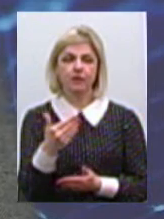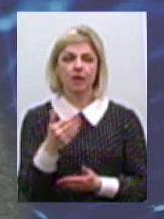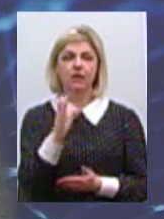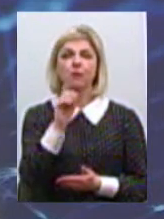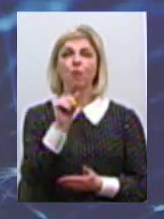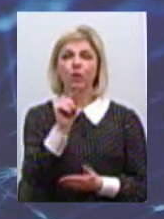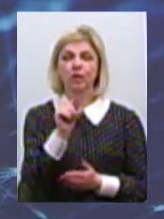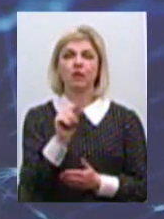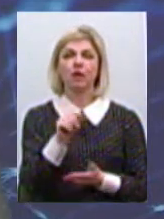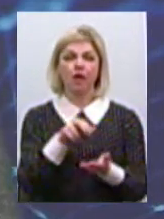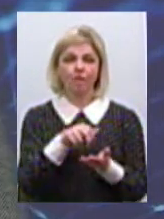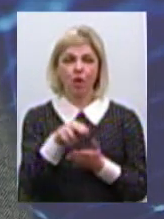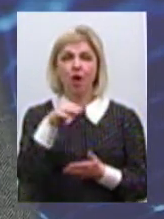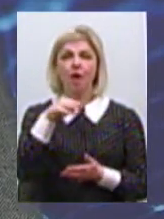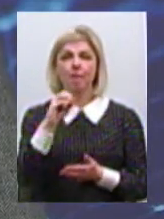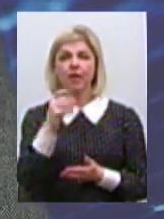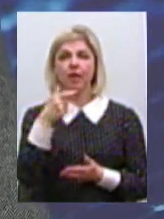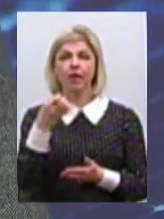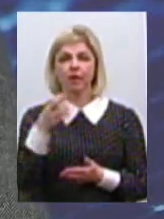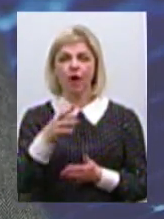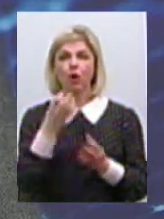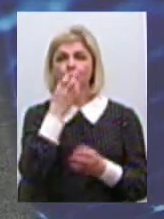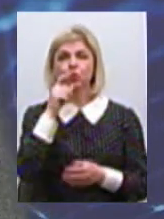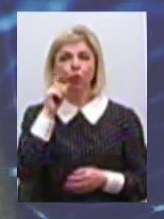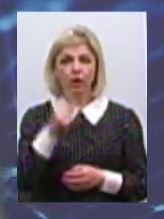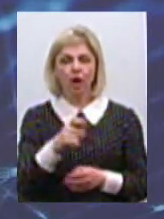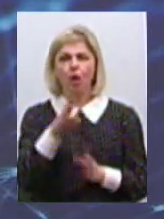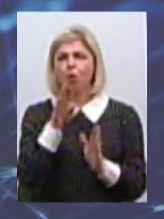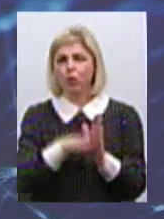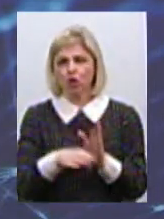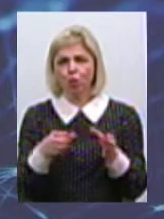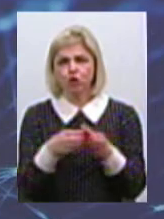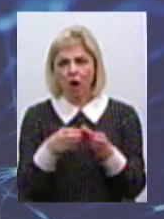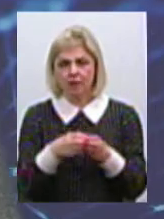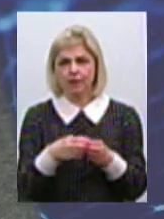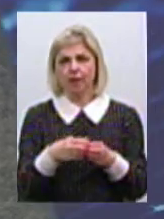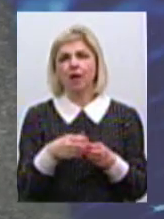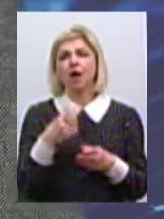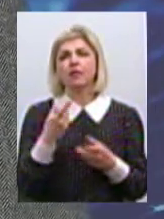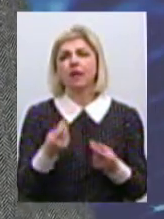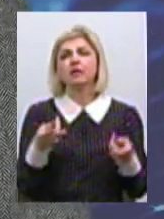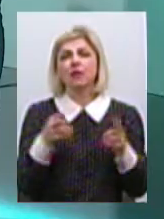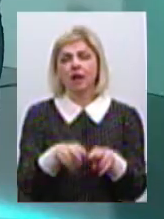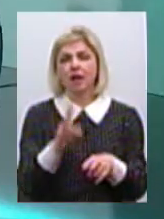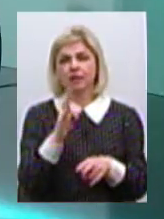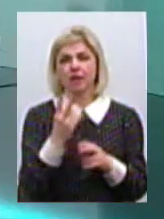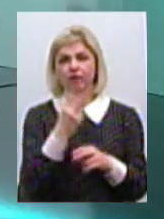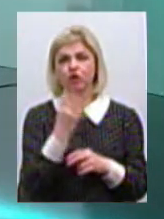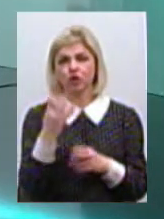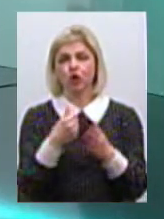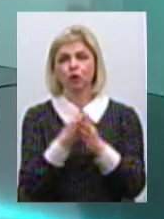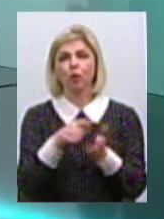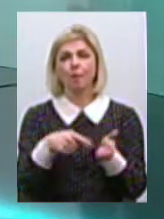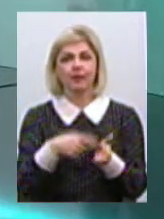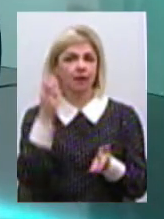понеділка виходимо Мегія, Южний Українськ, тобто найгірша ділянка, яка залишилась на Н-24 до міста